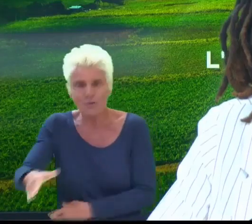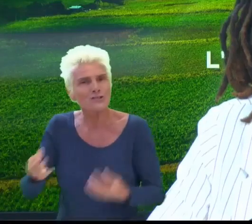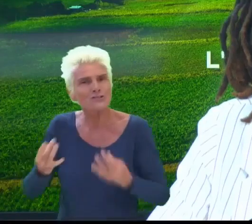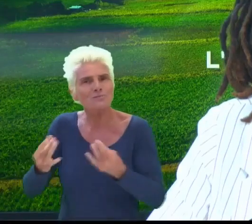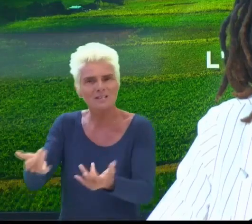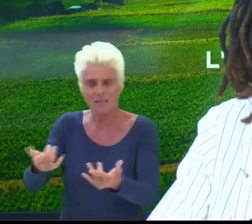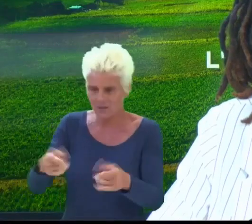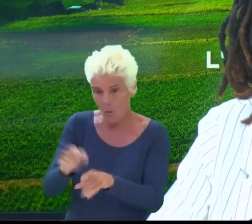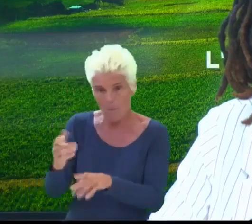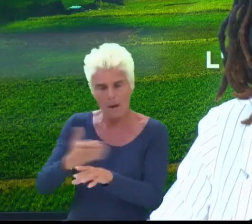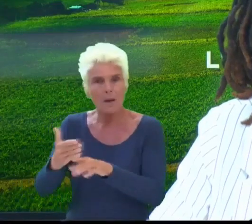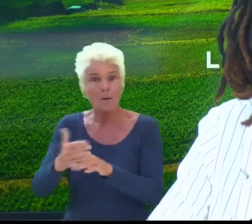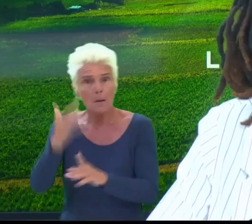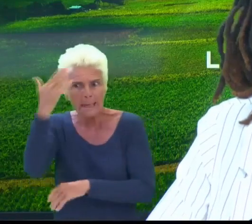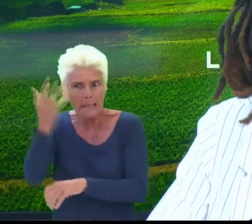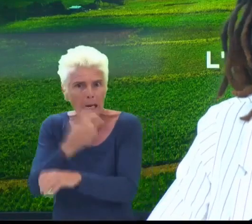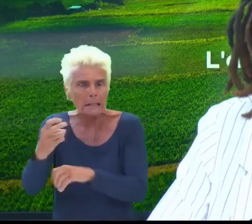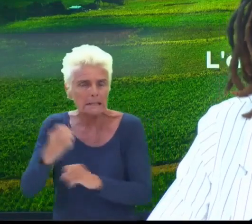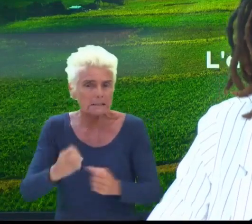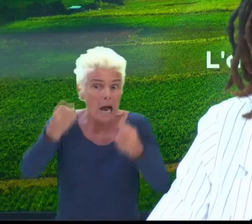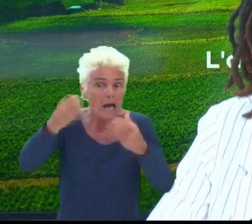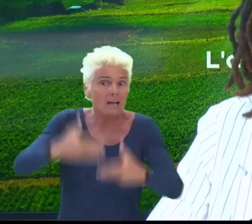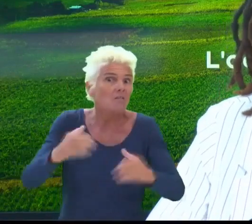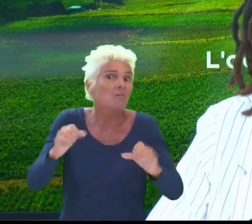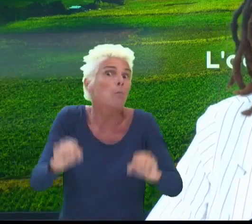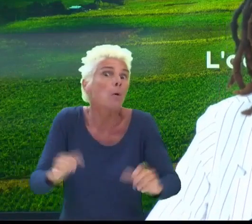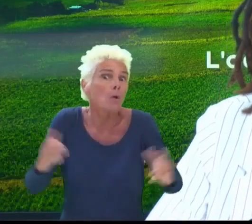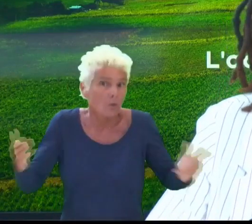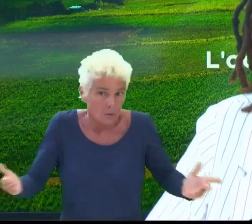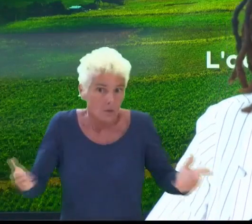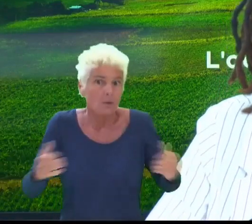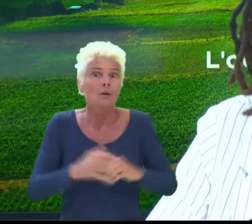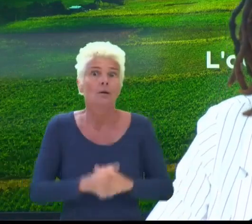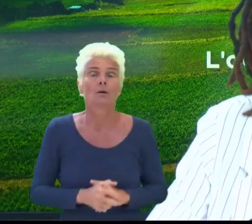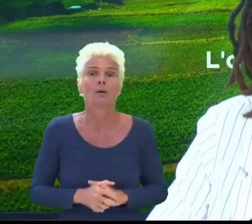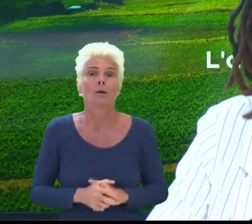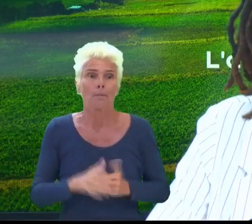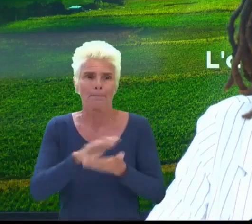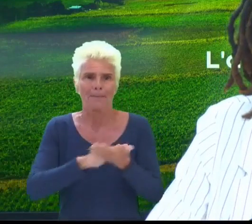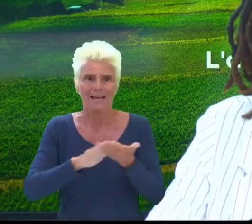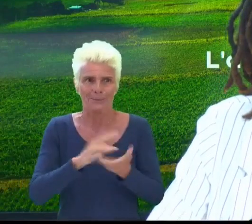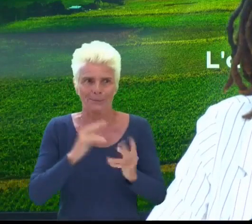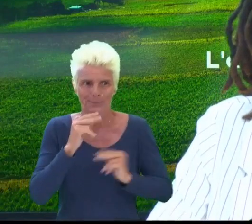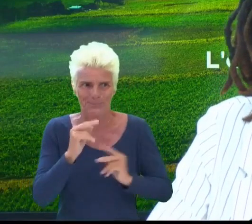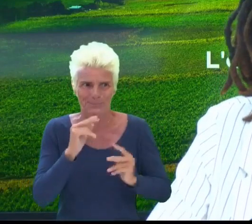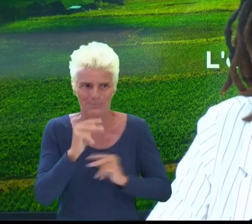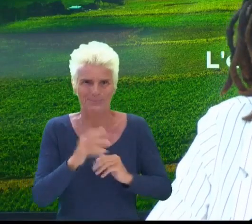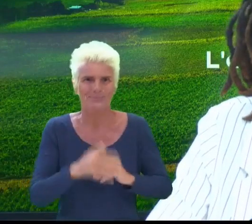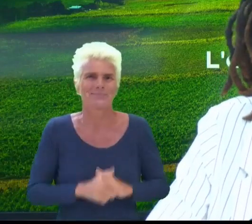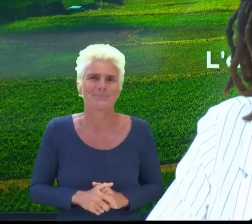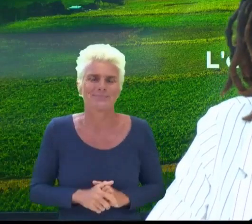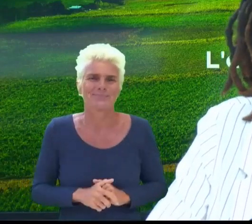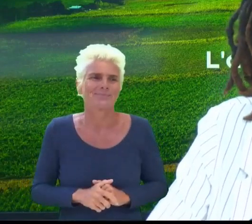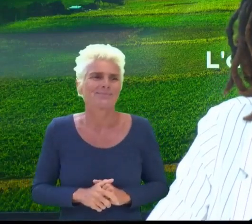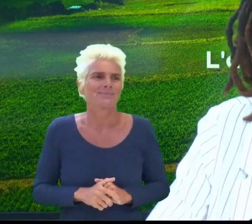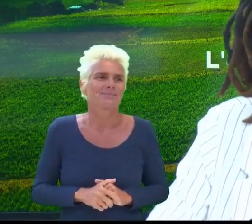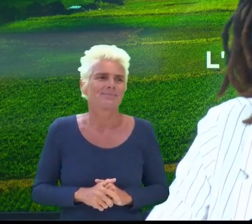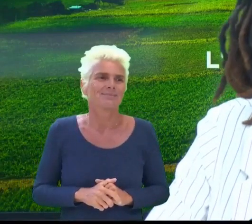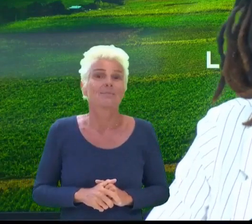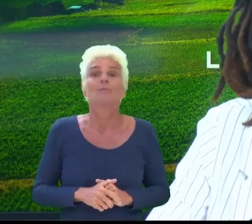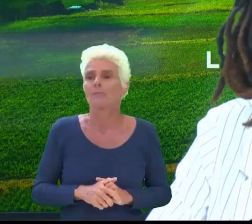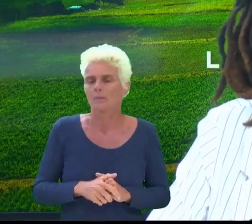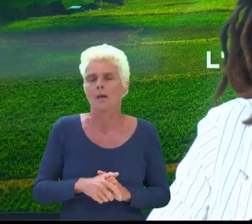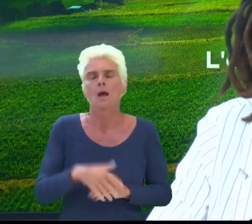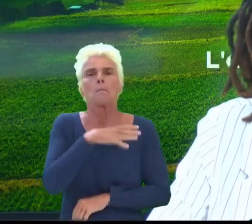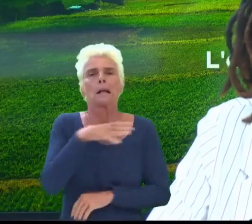se préparer face au risque pardon les les salariés et la